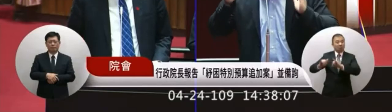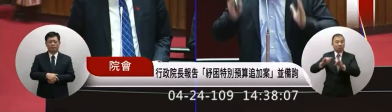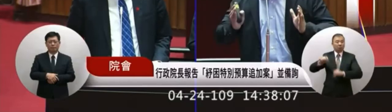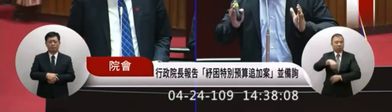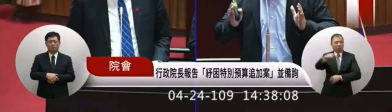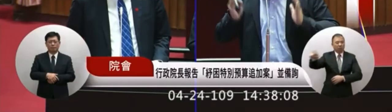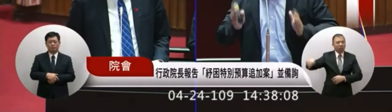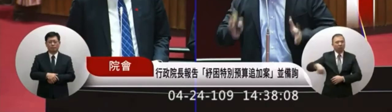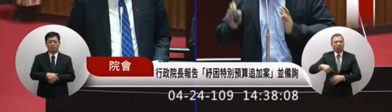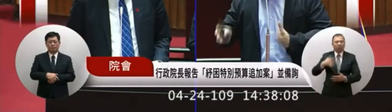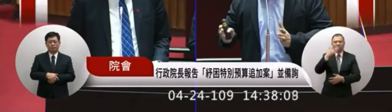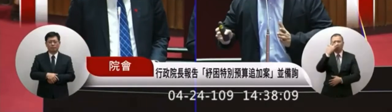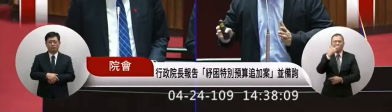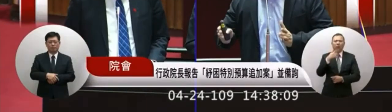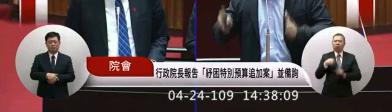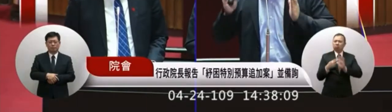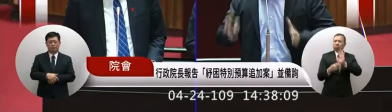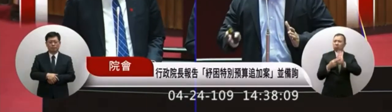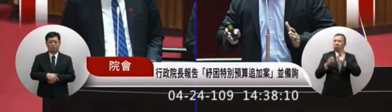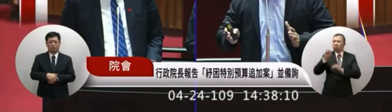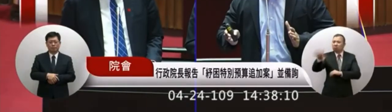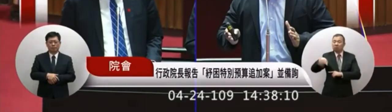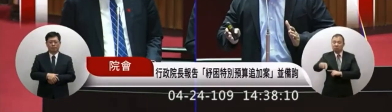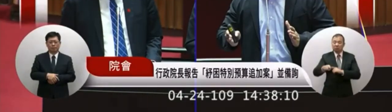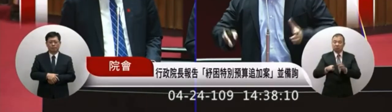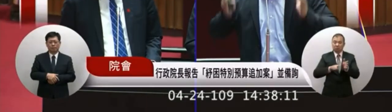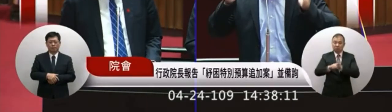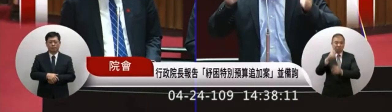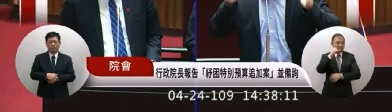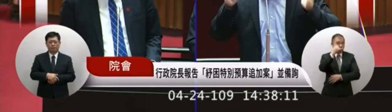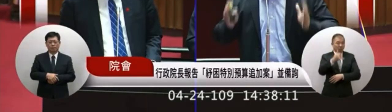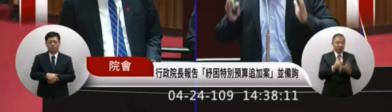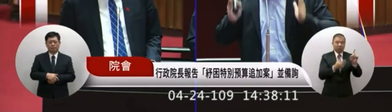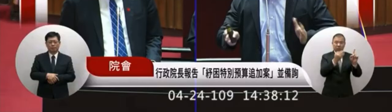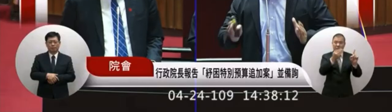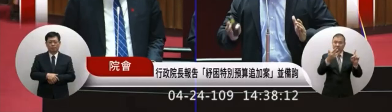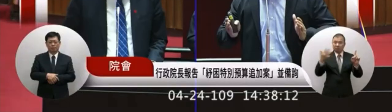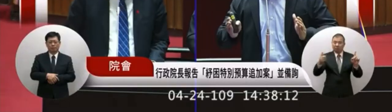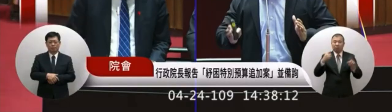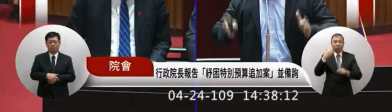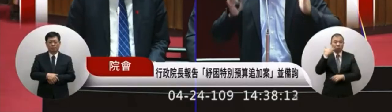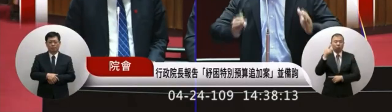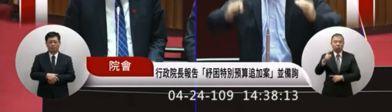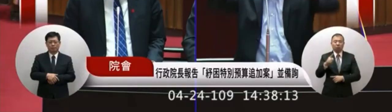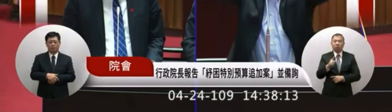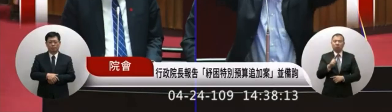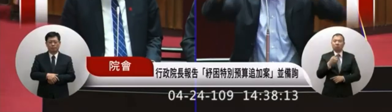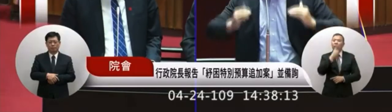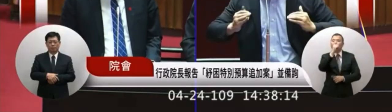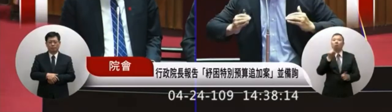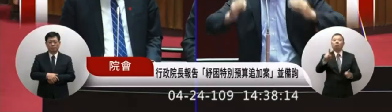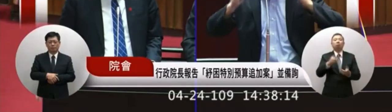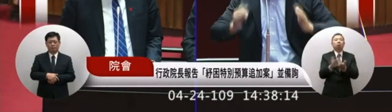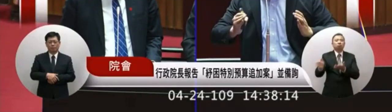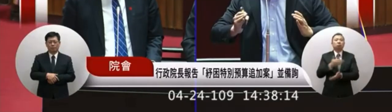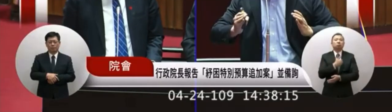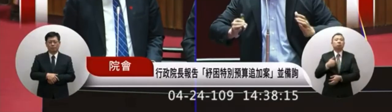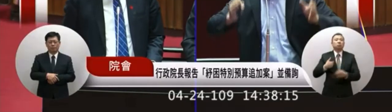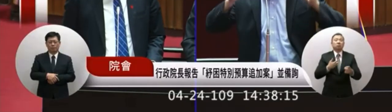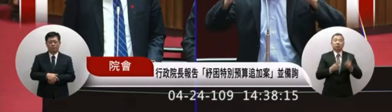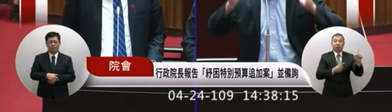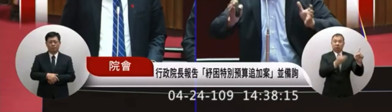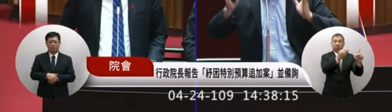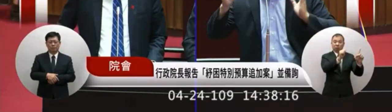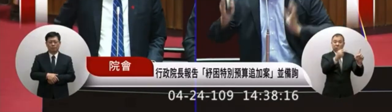到底是讲卡1988就会使，吼。啊，若讲敢卡1988就会使，为1957迄个网页可能都在瞎